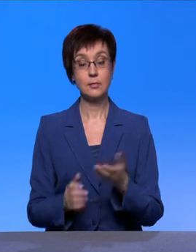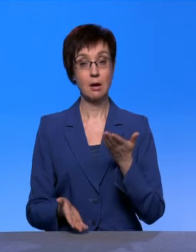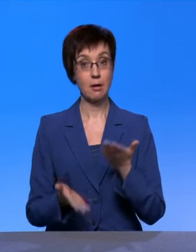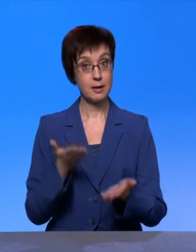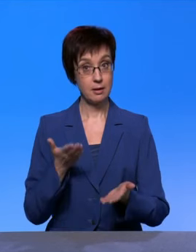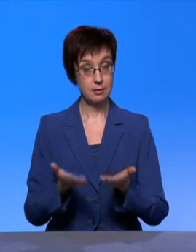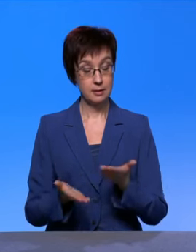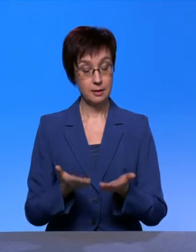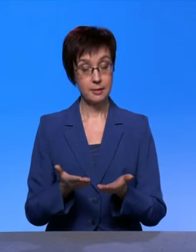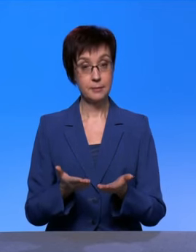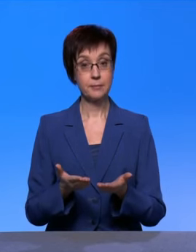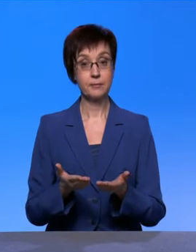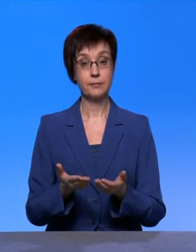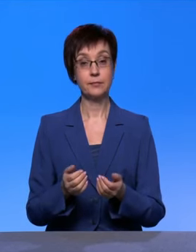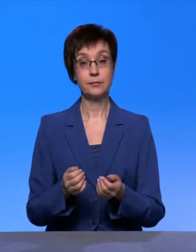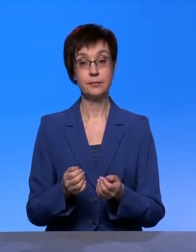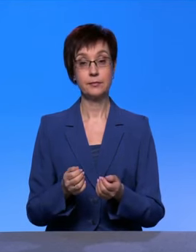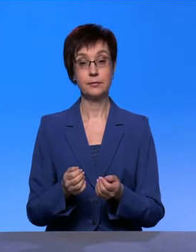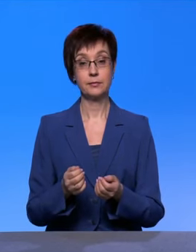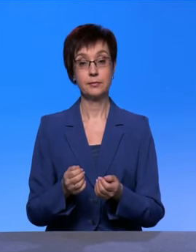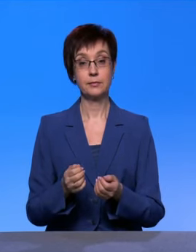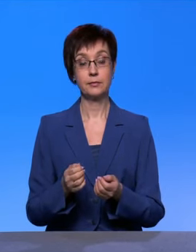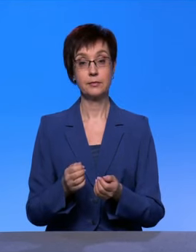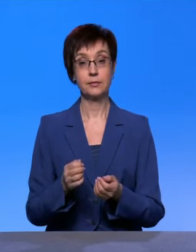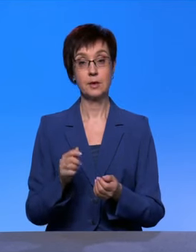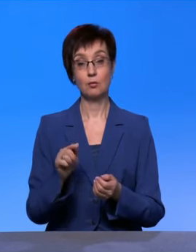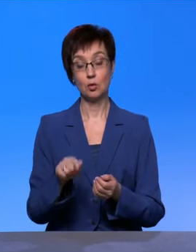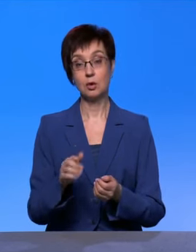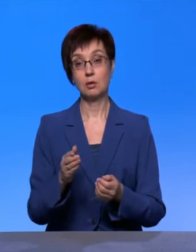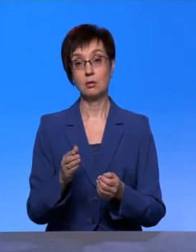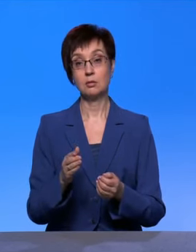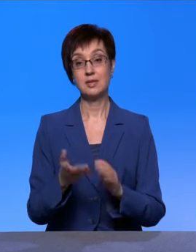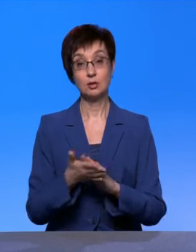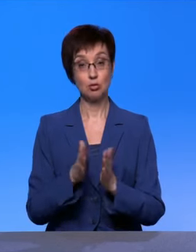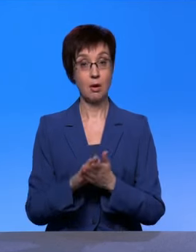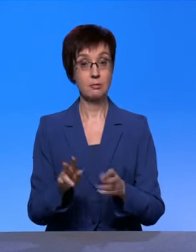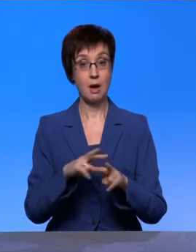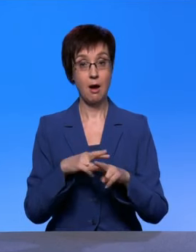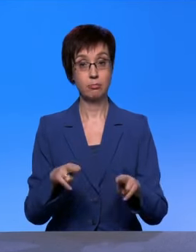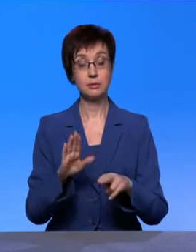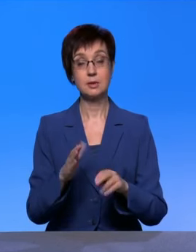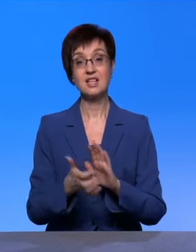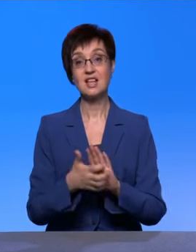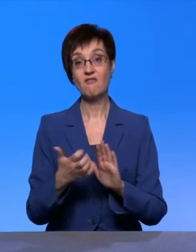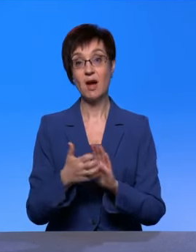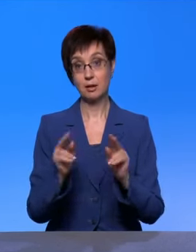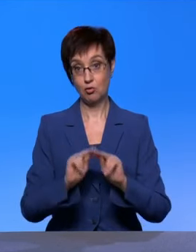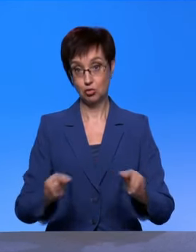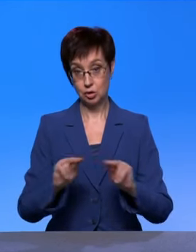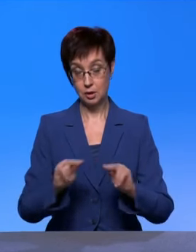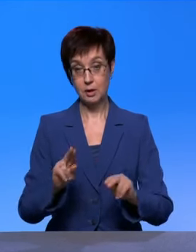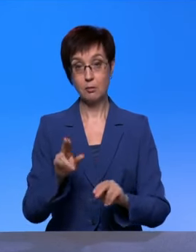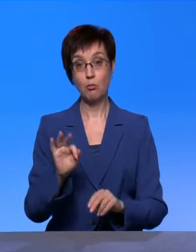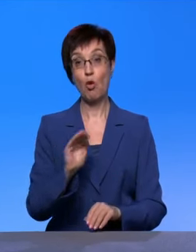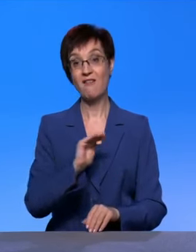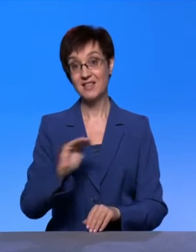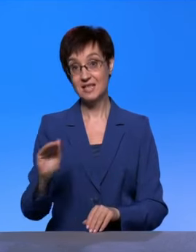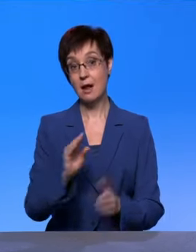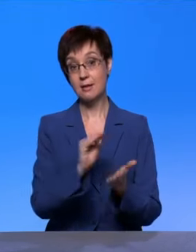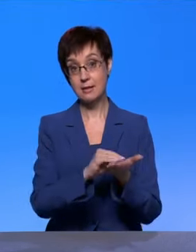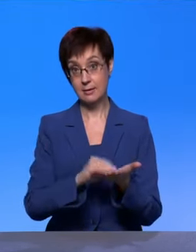как, вот это так же, как у нас иногда с нехваткой учителей. Вот судя по официальной статистике, у нас учителей хватает. Да у нас вообще